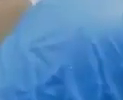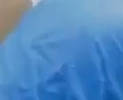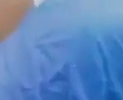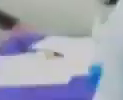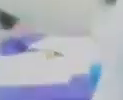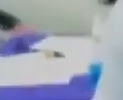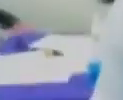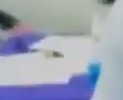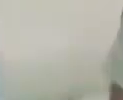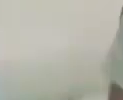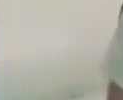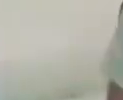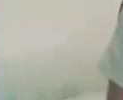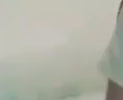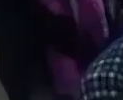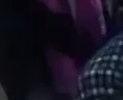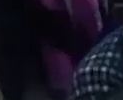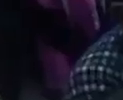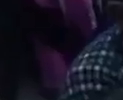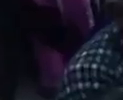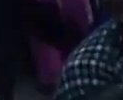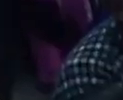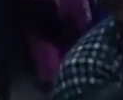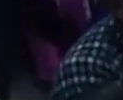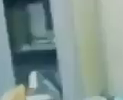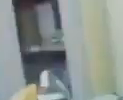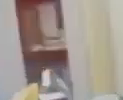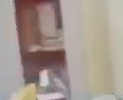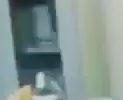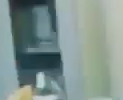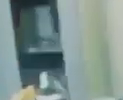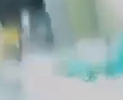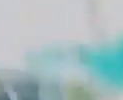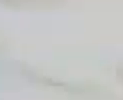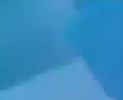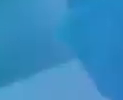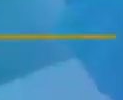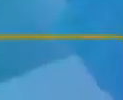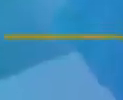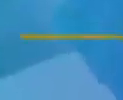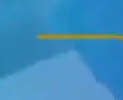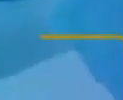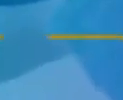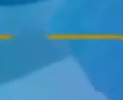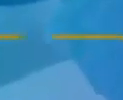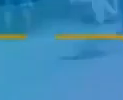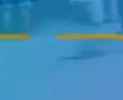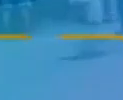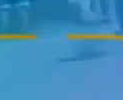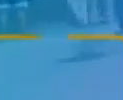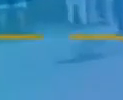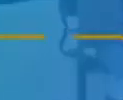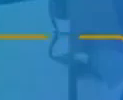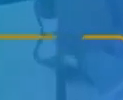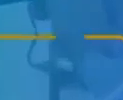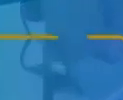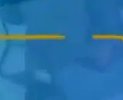reaches every corner of the nation, do not forget the mantra, Dawai bhi, Kadai